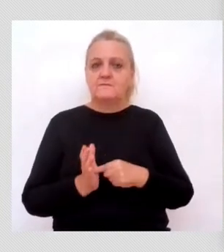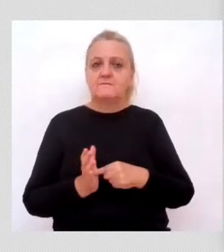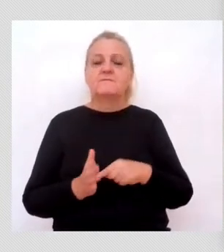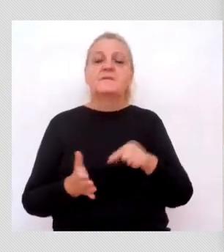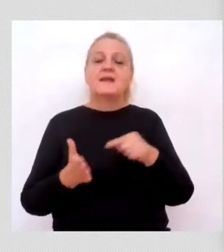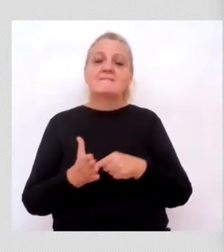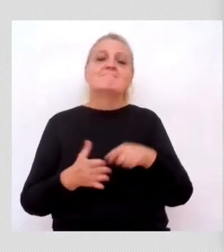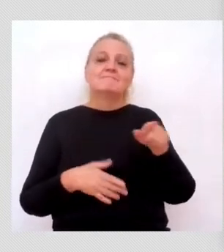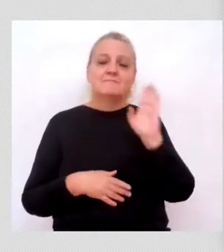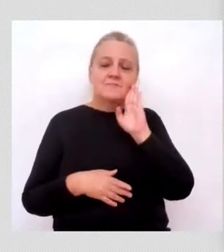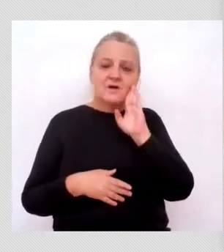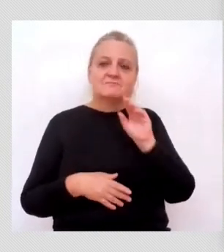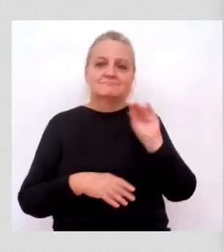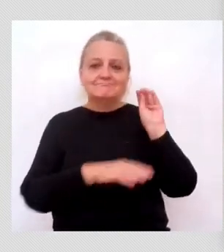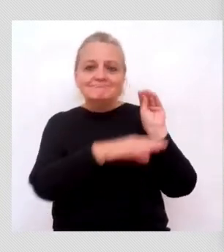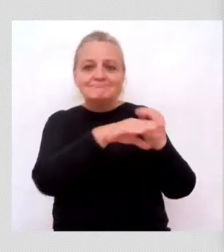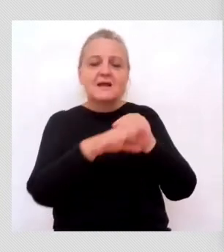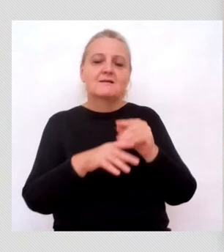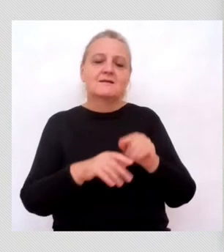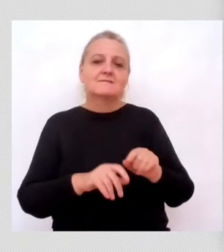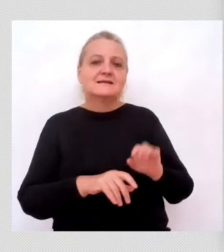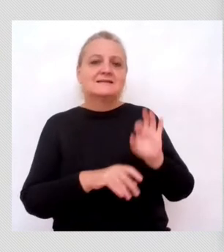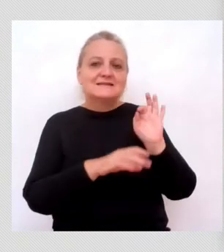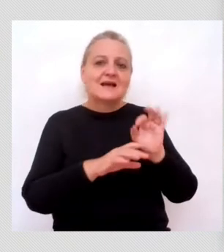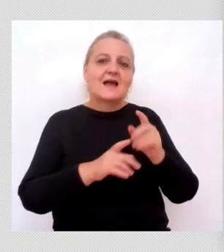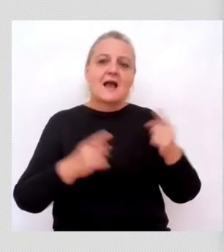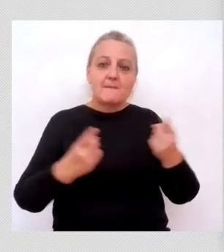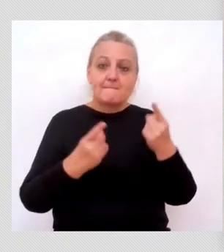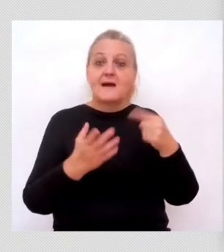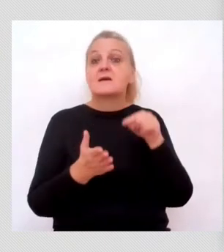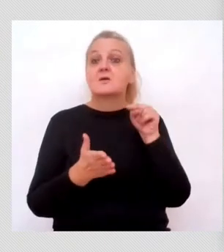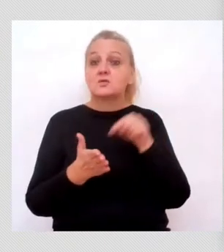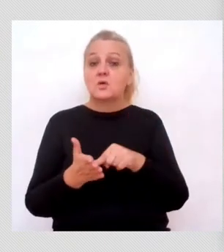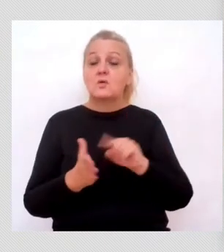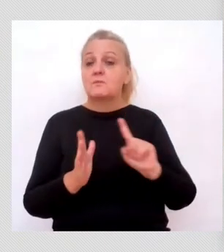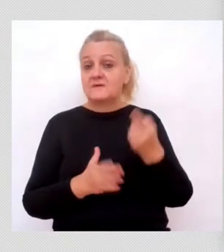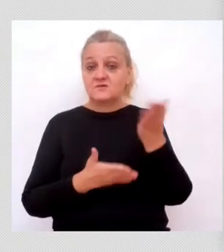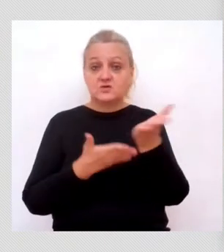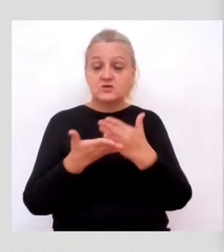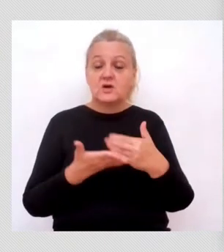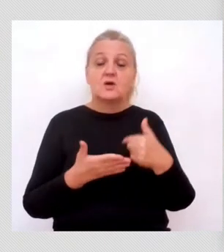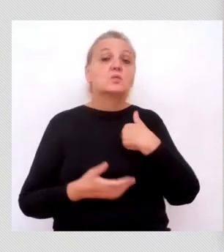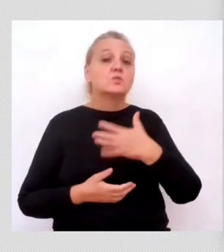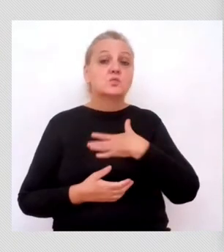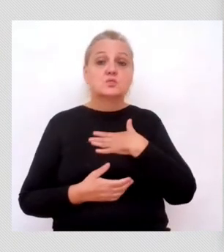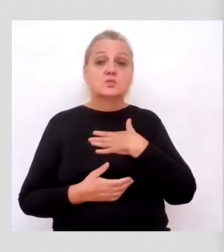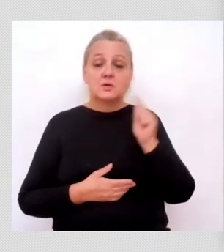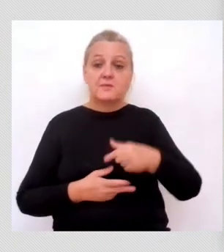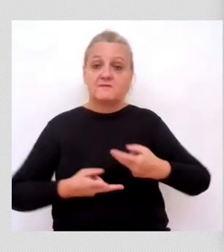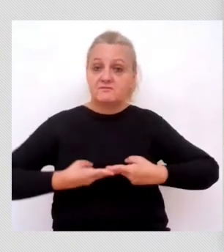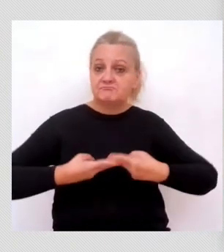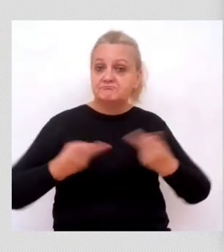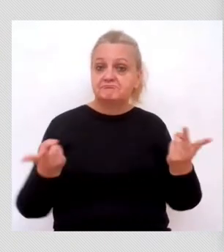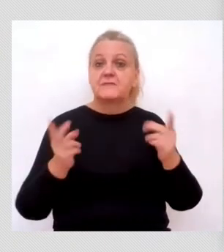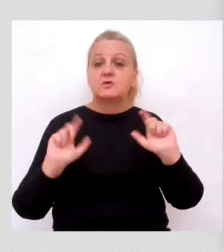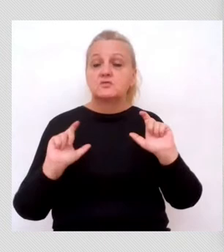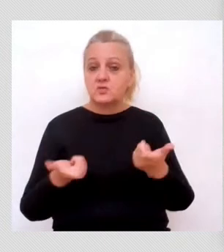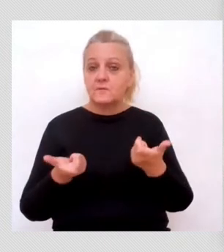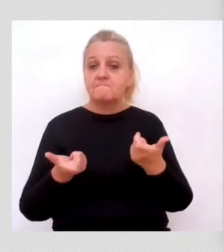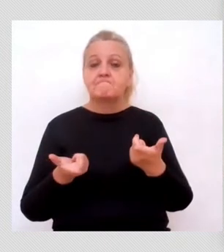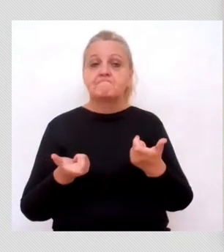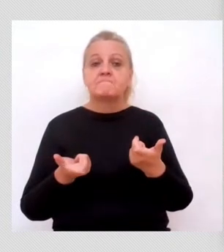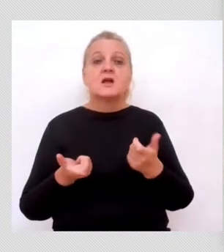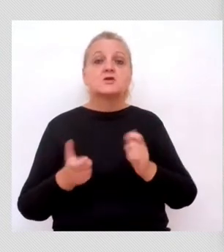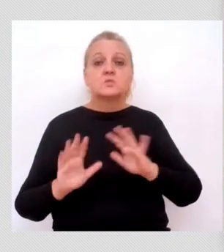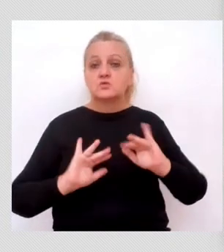kampania. W tej pierwszej części wydaje mi się, że no, powinniśmy się podzielić tym, co i w jaki